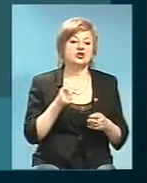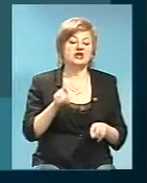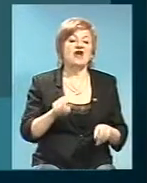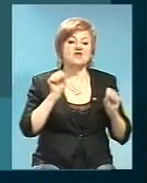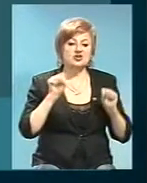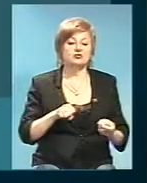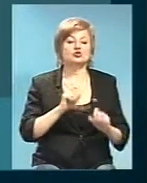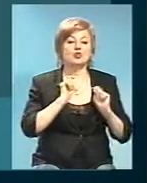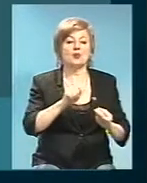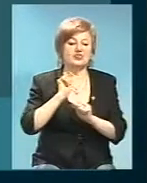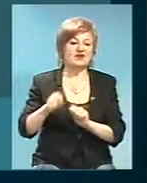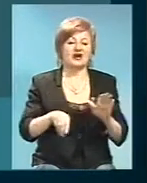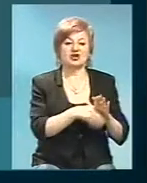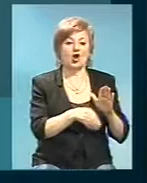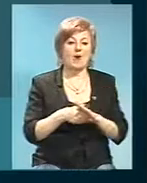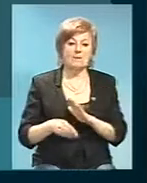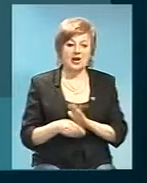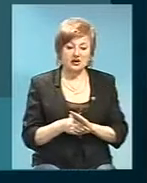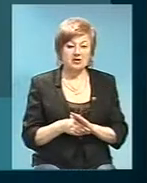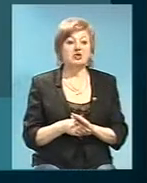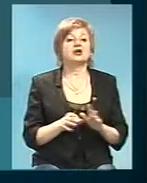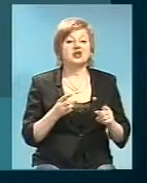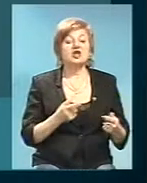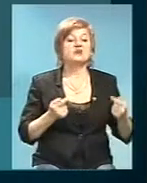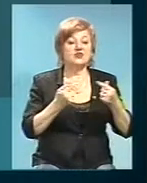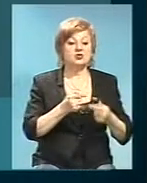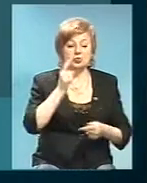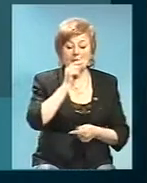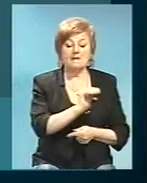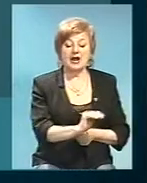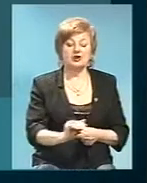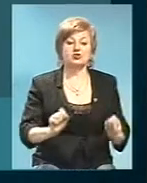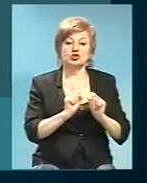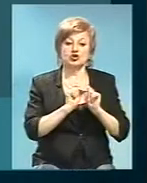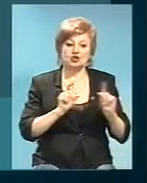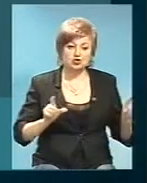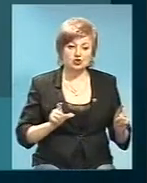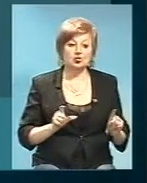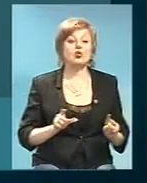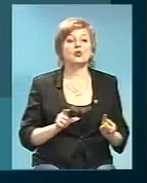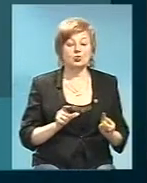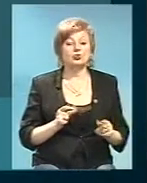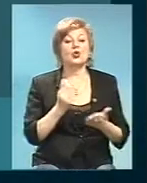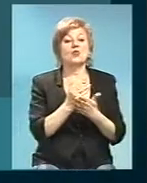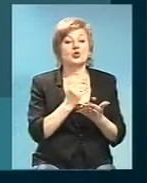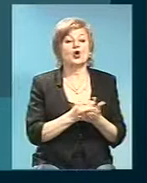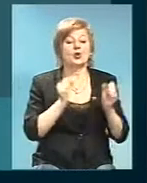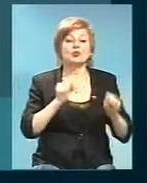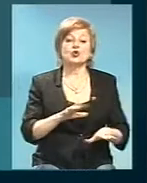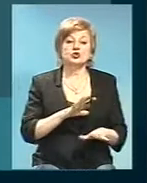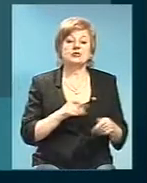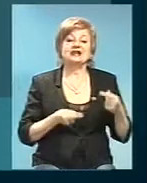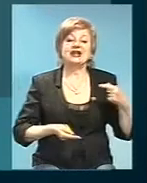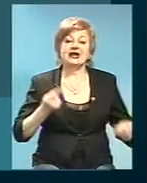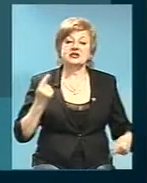дати хабари, таке інше, визначилися, що для молодшої школи буде єдиний стандарт. Програми можуть бути